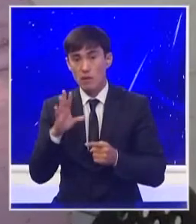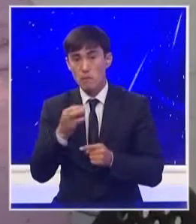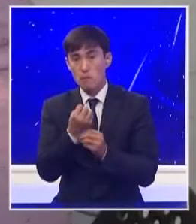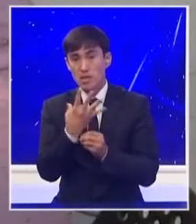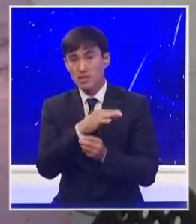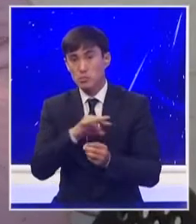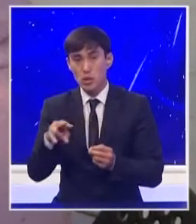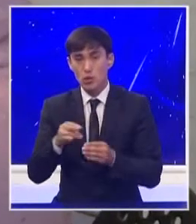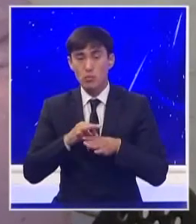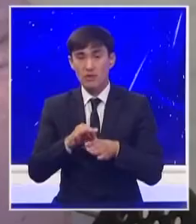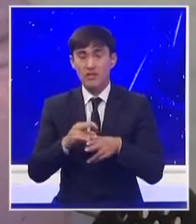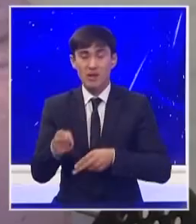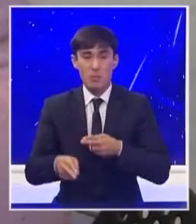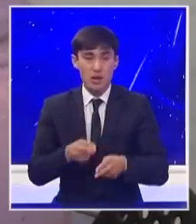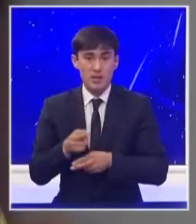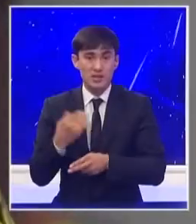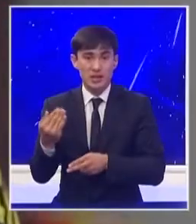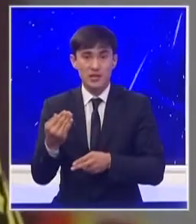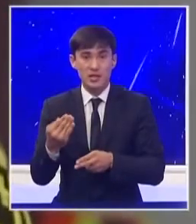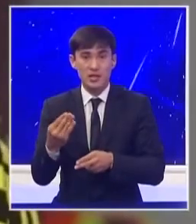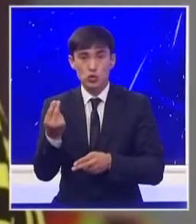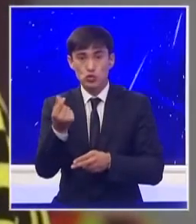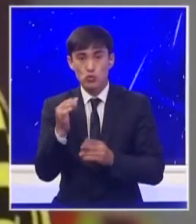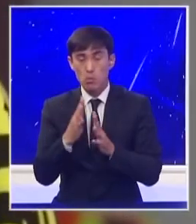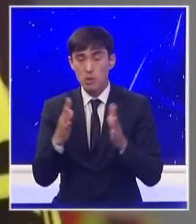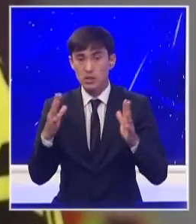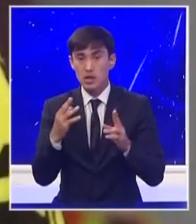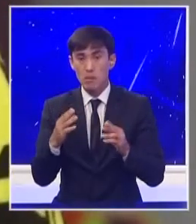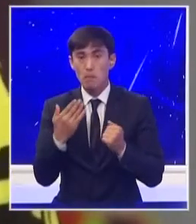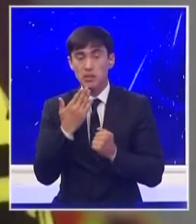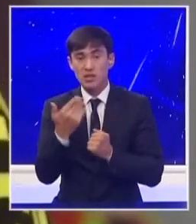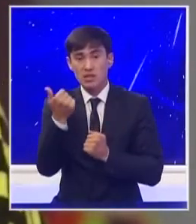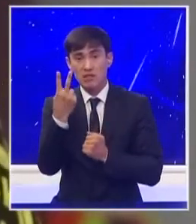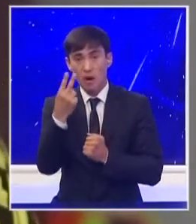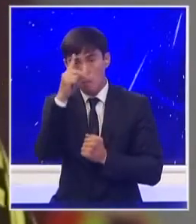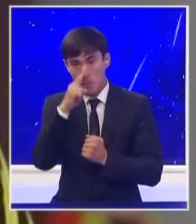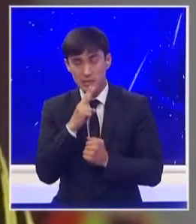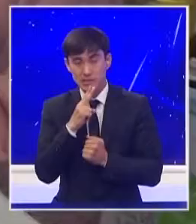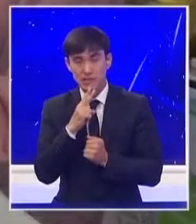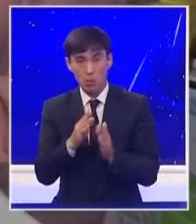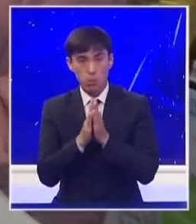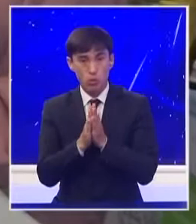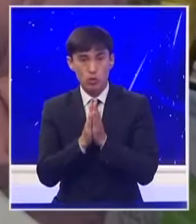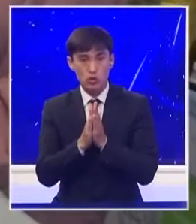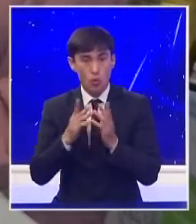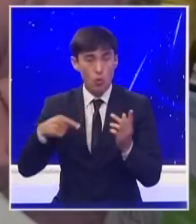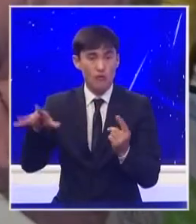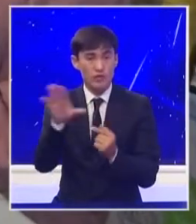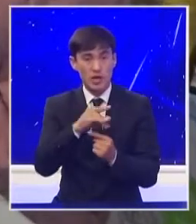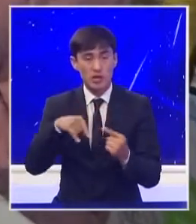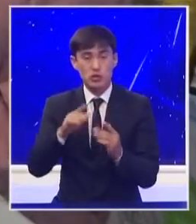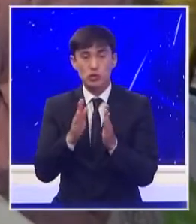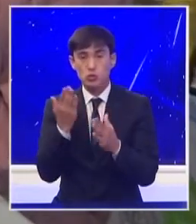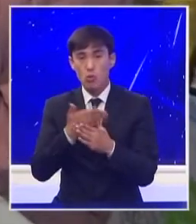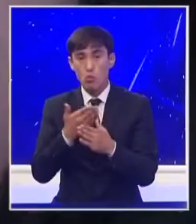миллионов, необходимые на проведение операции, для них сумма неподъемная. Последние 2 месяца семье приходилось просить помощи у окружающих. С